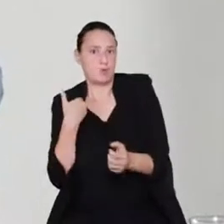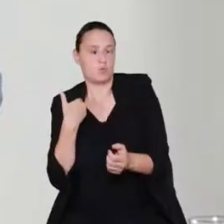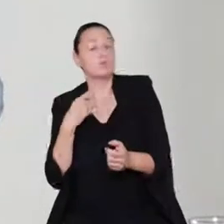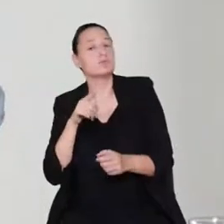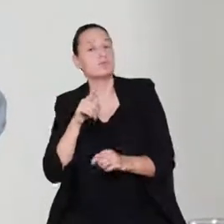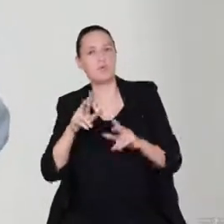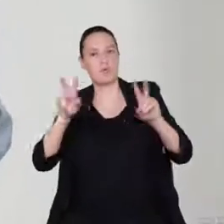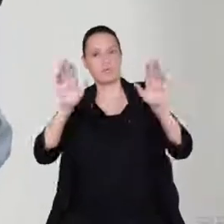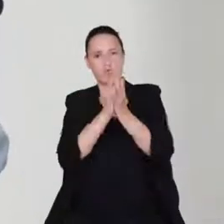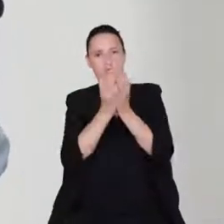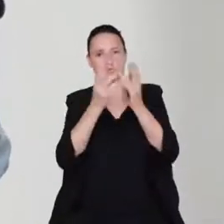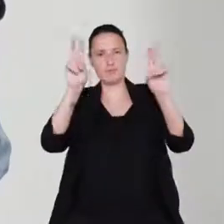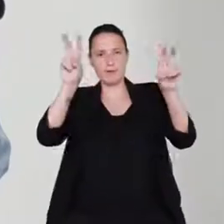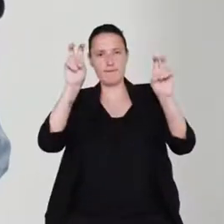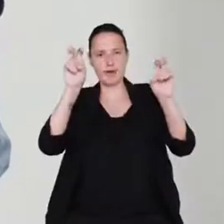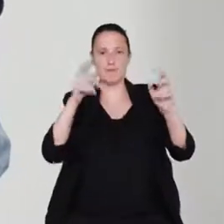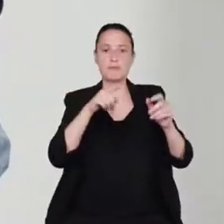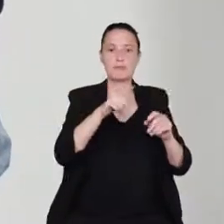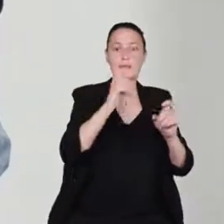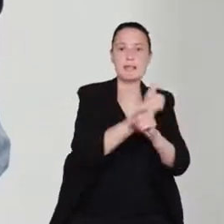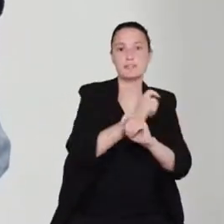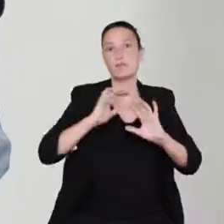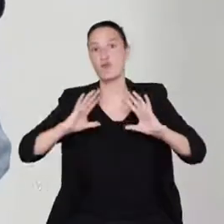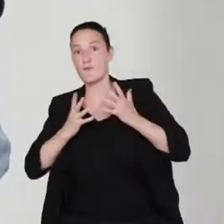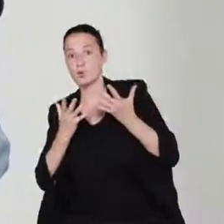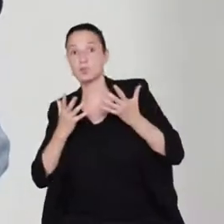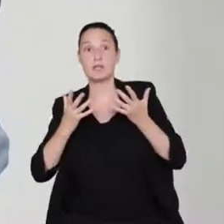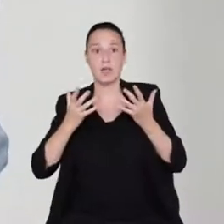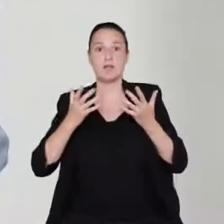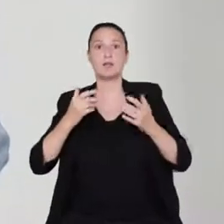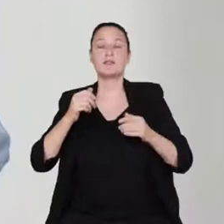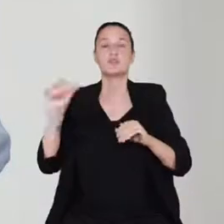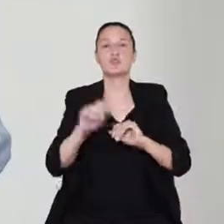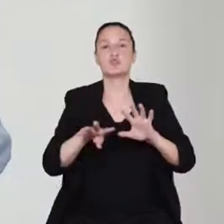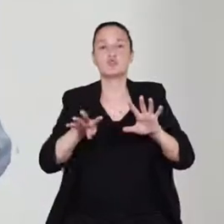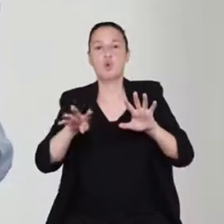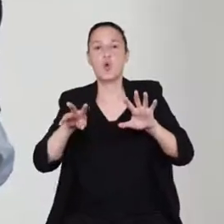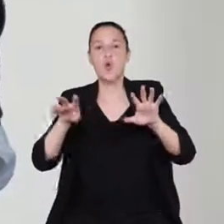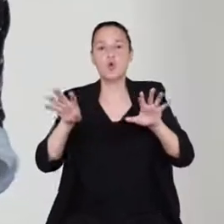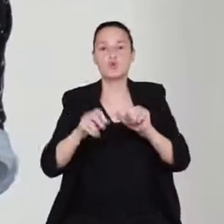rewolucja, polscy komuniści, a odbudowanie państwa polskiego